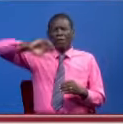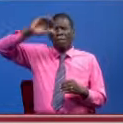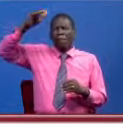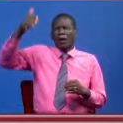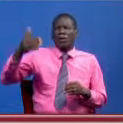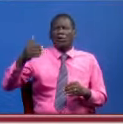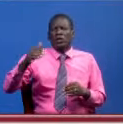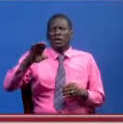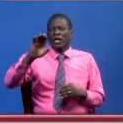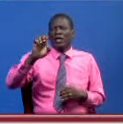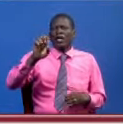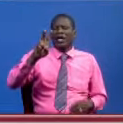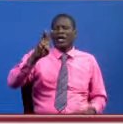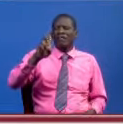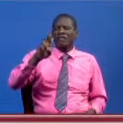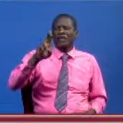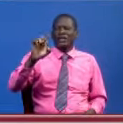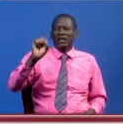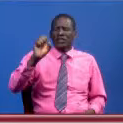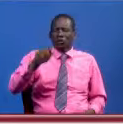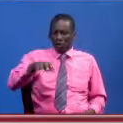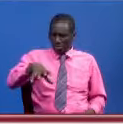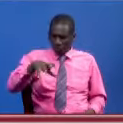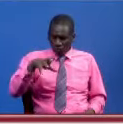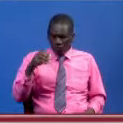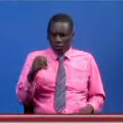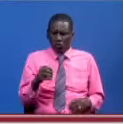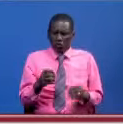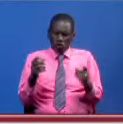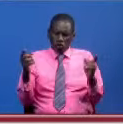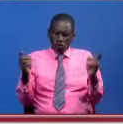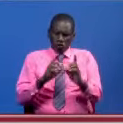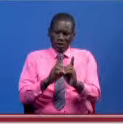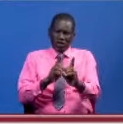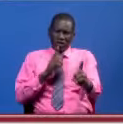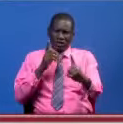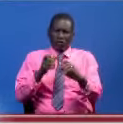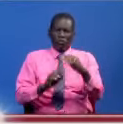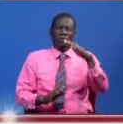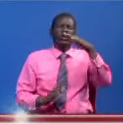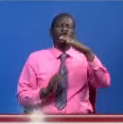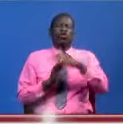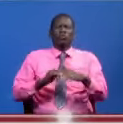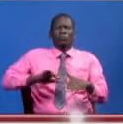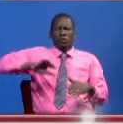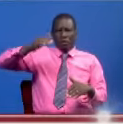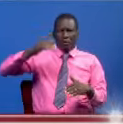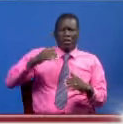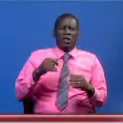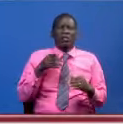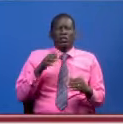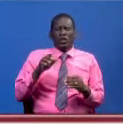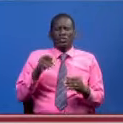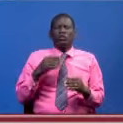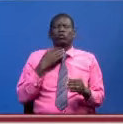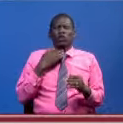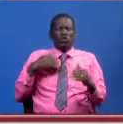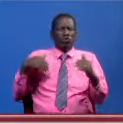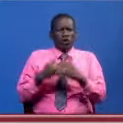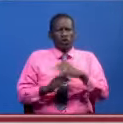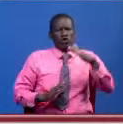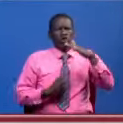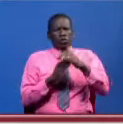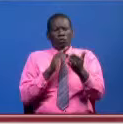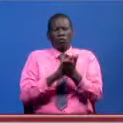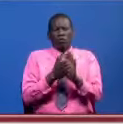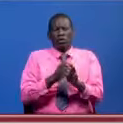mita chache kutoka kilele cha mlima huo, mita 8849. Alikuwa anang'ang'ana kufika kileleni bila oksijeni ya